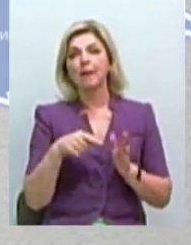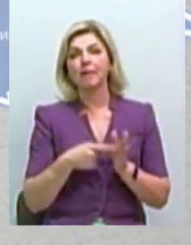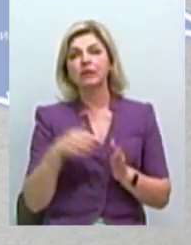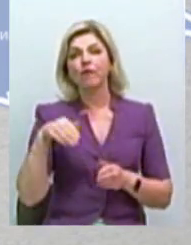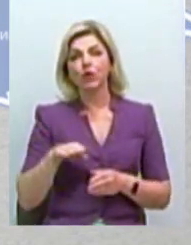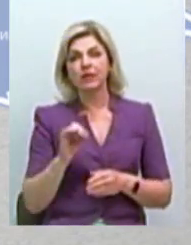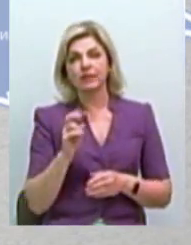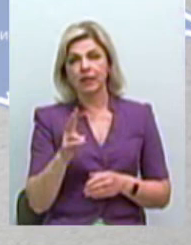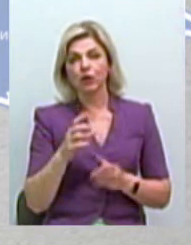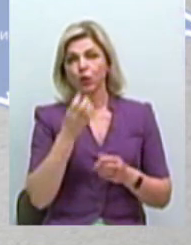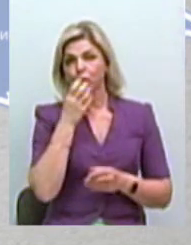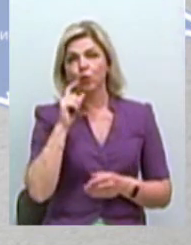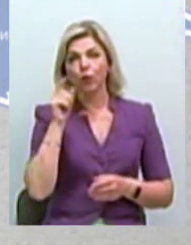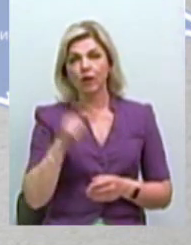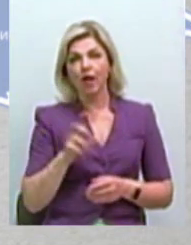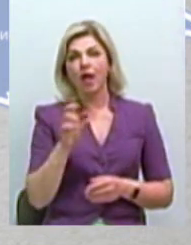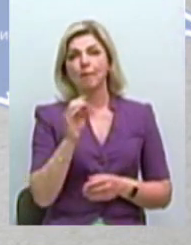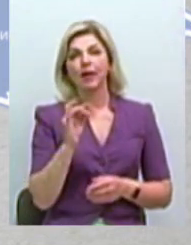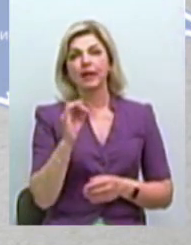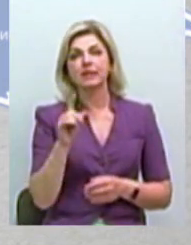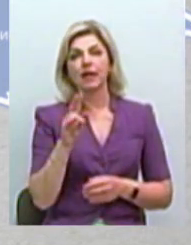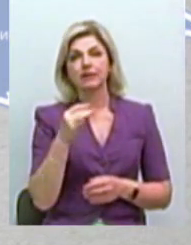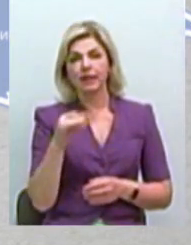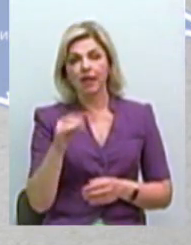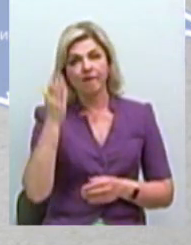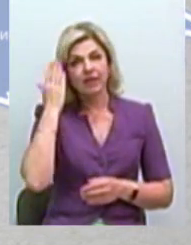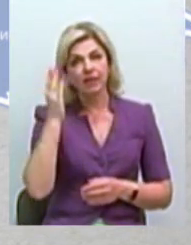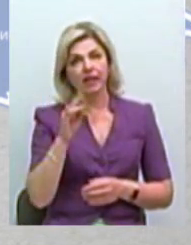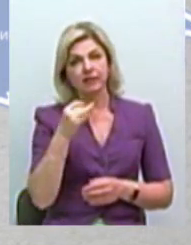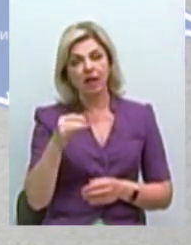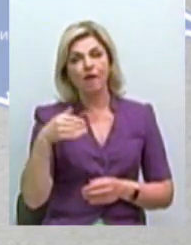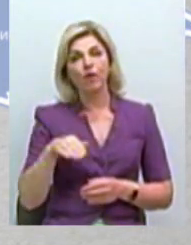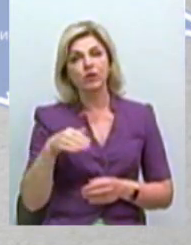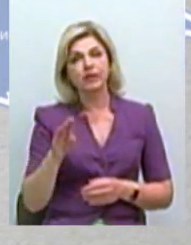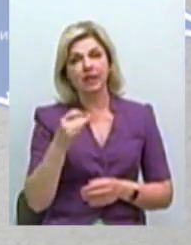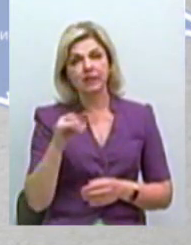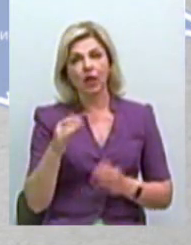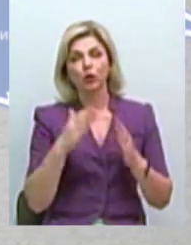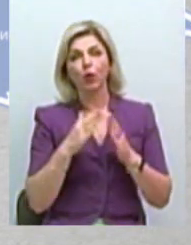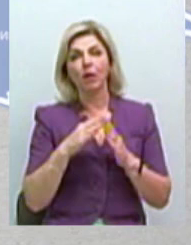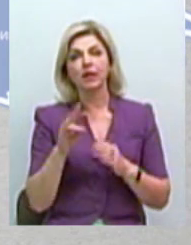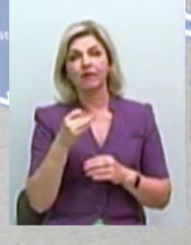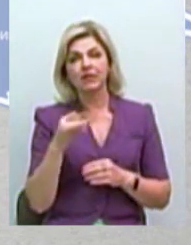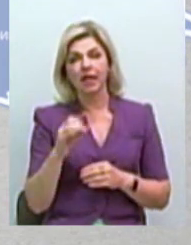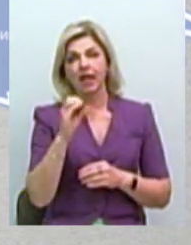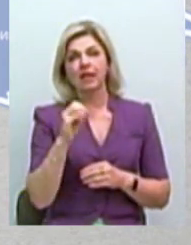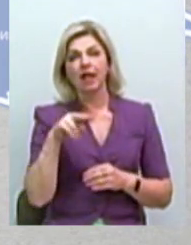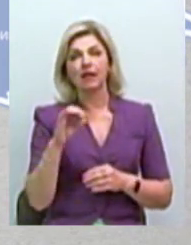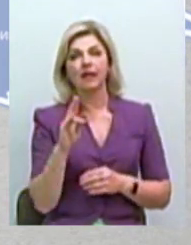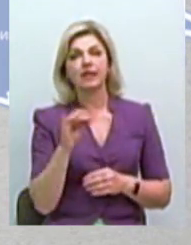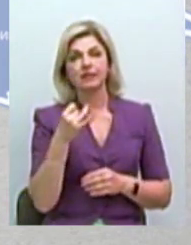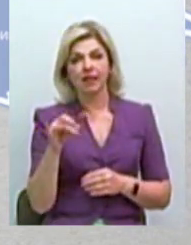Вознесенськ, Южноукраїнськ, Березанський, Веселинівський, Вознесенський, Доманівський, Єланецький